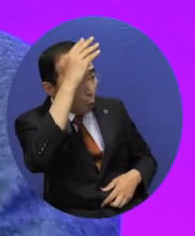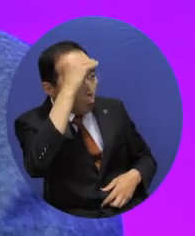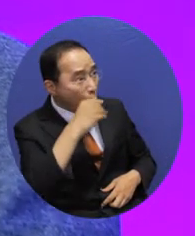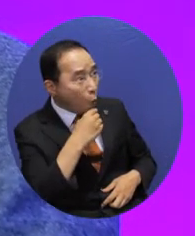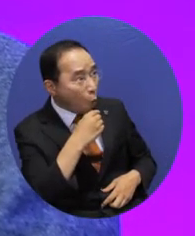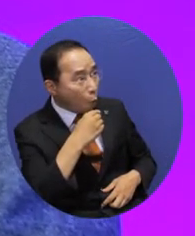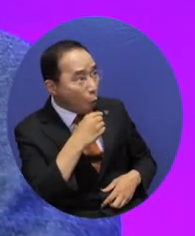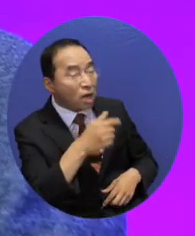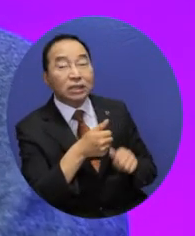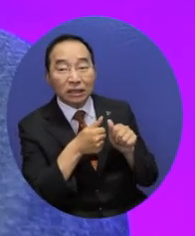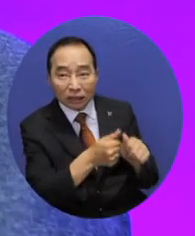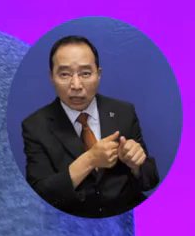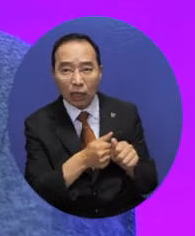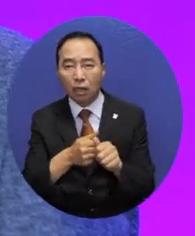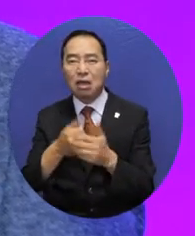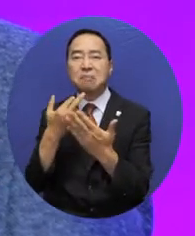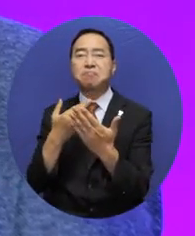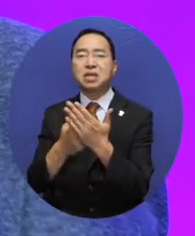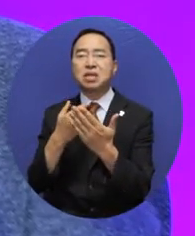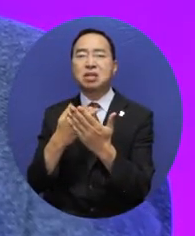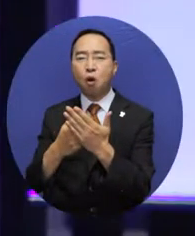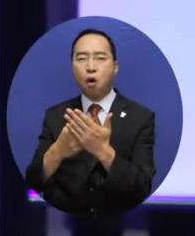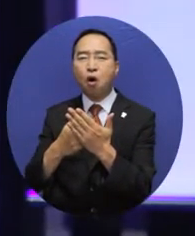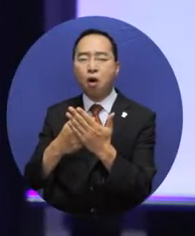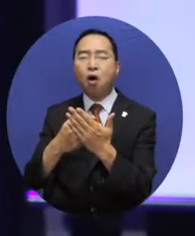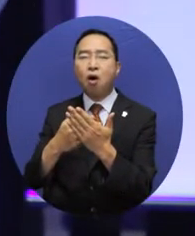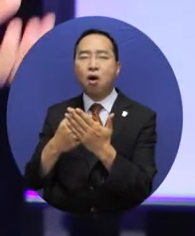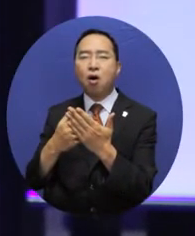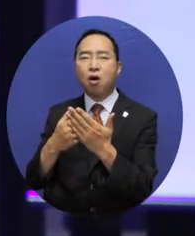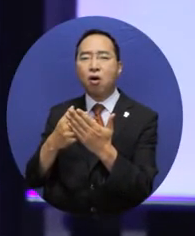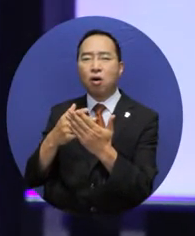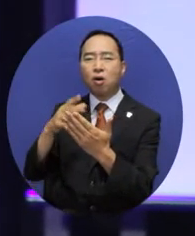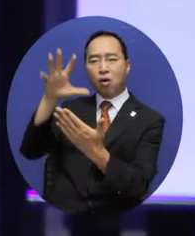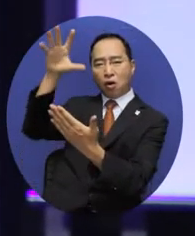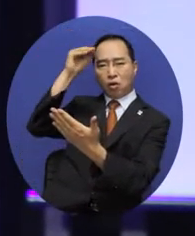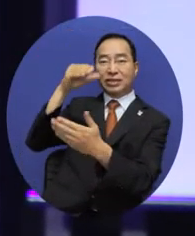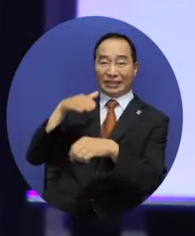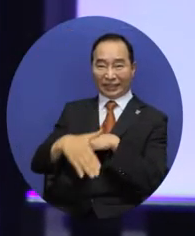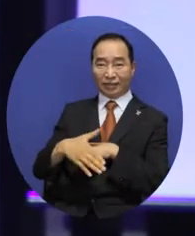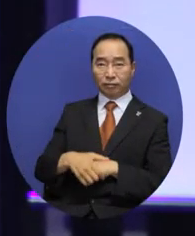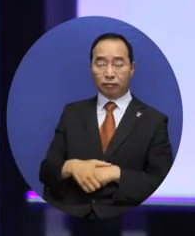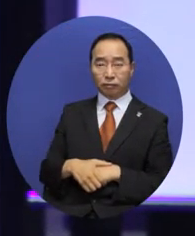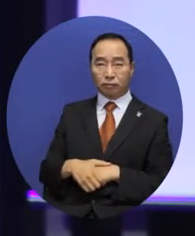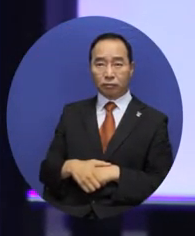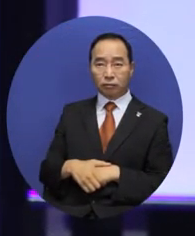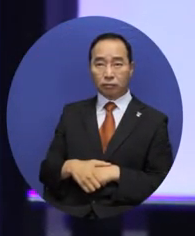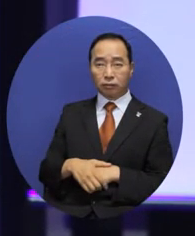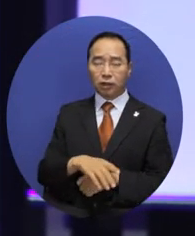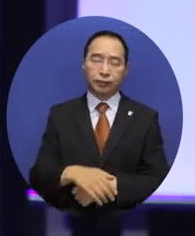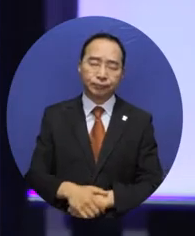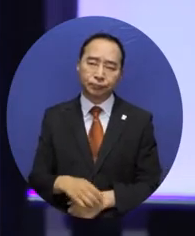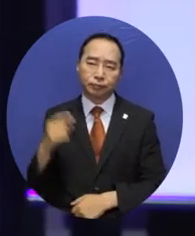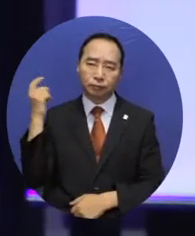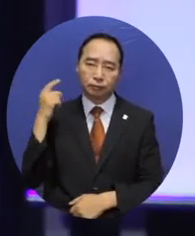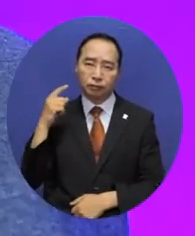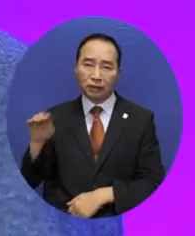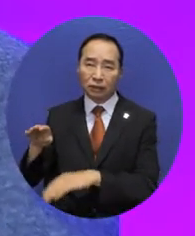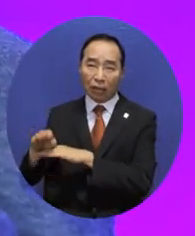바로 미러 뉴런 시스템이 하는 것입니다. 저기 급브레이크 밟는 소리가 납니다. 그럼 우리는 상상을